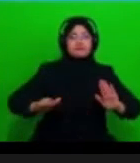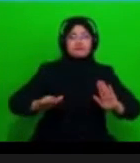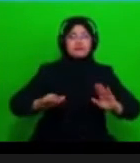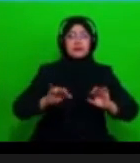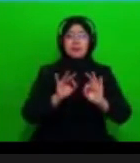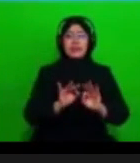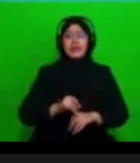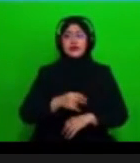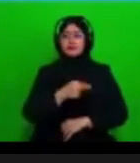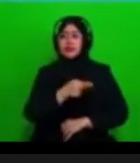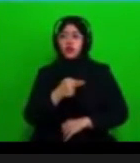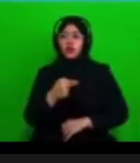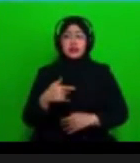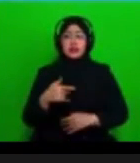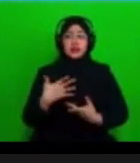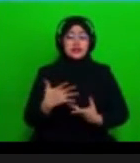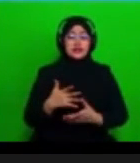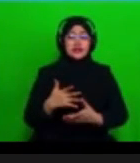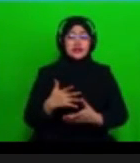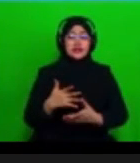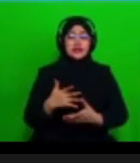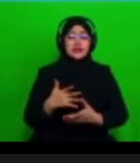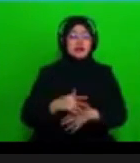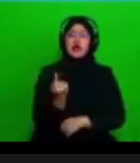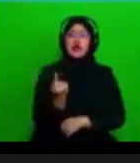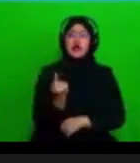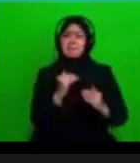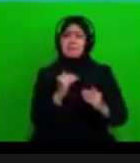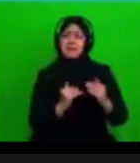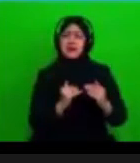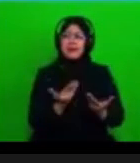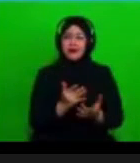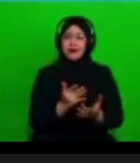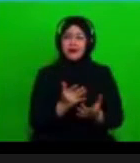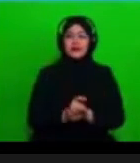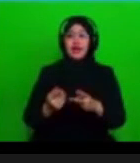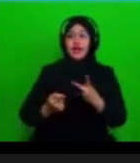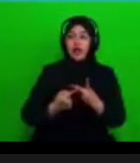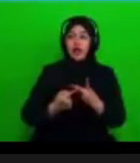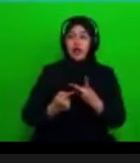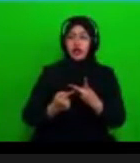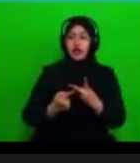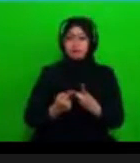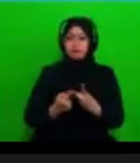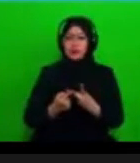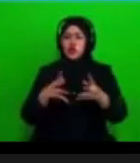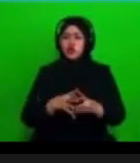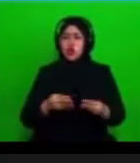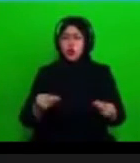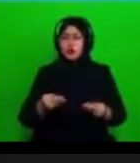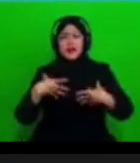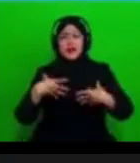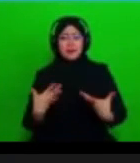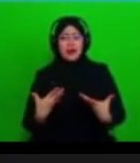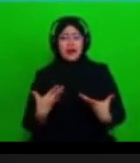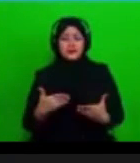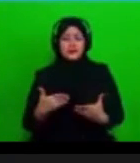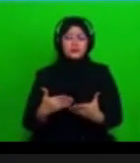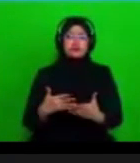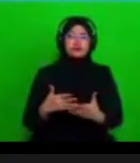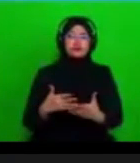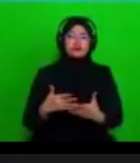pendidikan dunia atau kualitas SDM kita. Kemudian yang kedua, kami akan sampaikan terobosan apa saja yang sudah